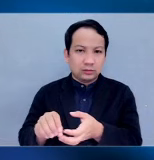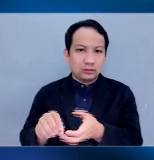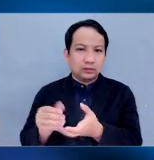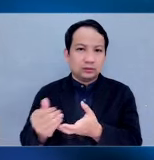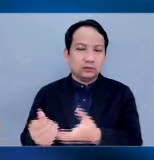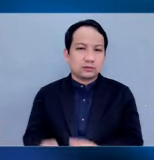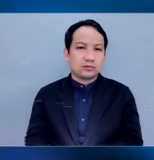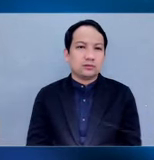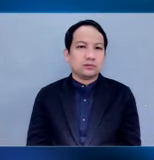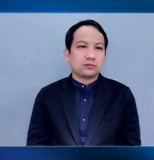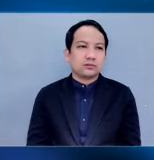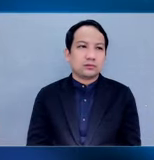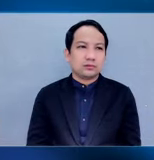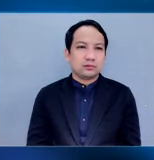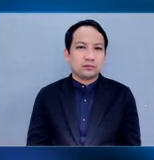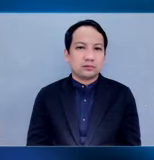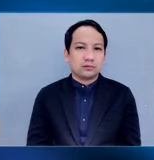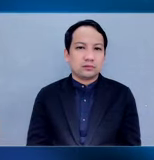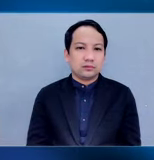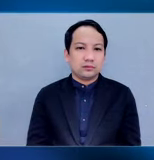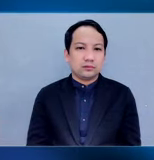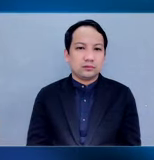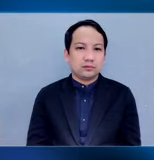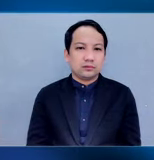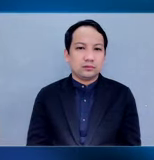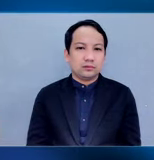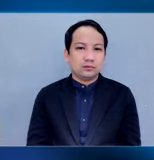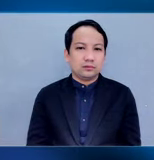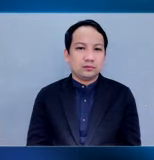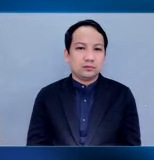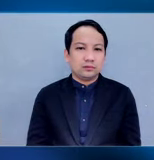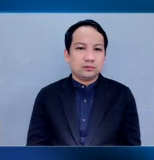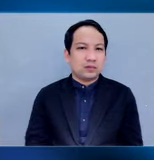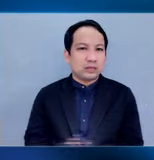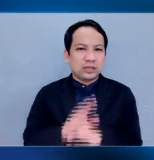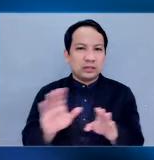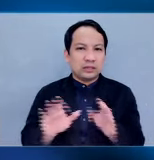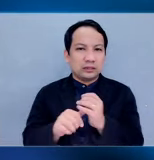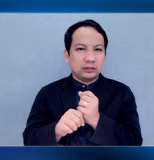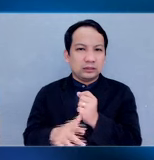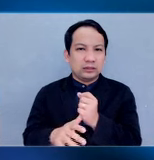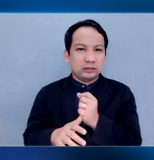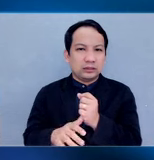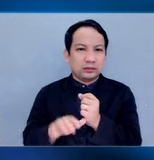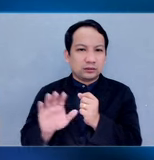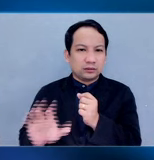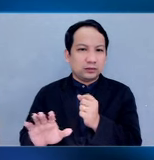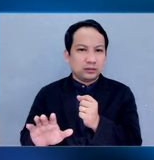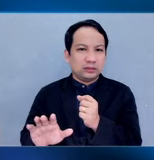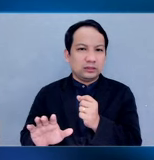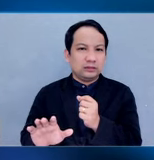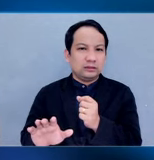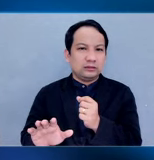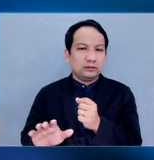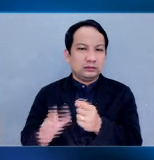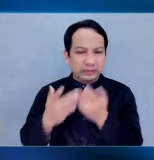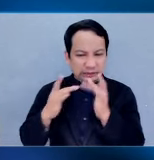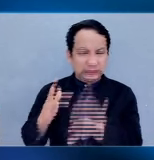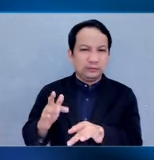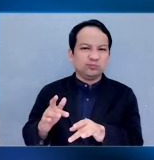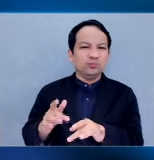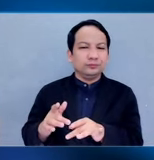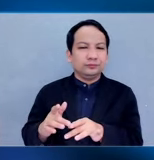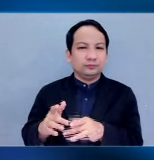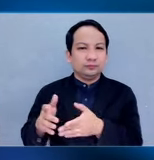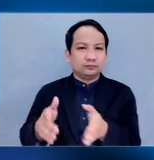sila nilang malinis. Yun nga lang, pag madumi na yung train nila, ayaw nilang taihan, nadidiri sila. Nataan na lang sila sa gilid. Madirihin